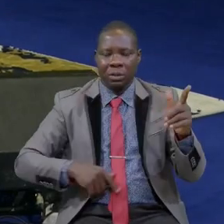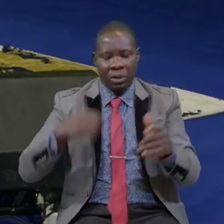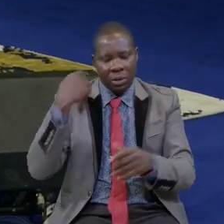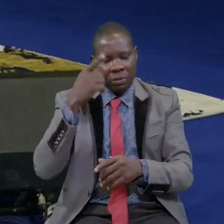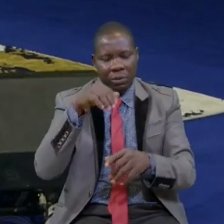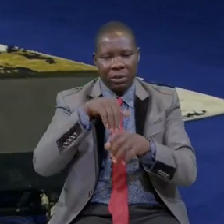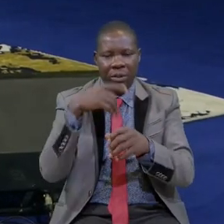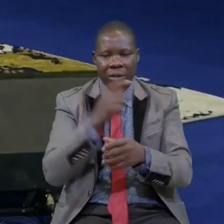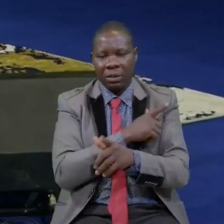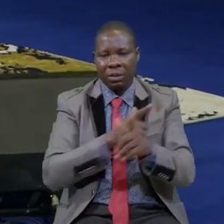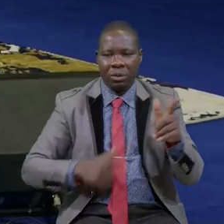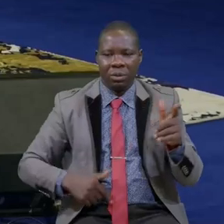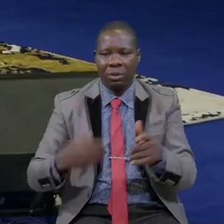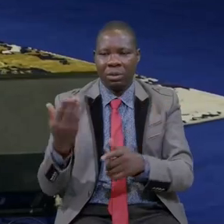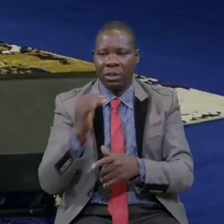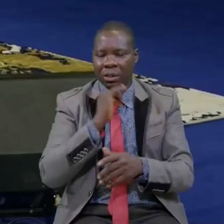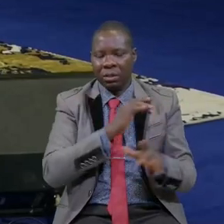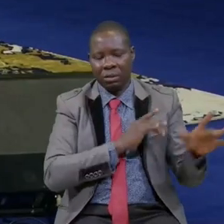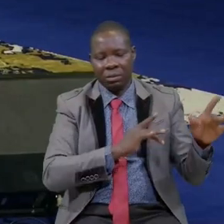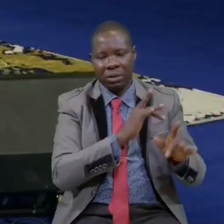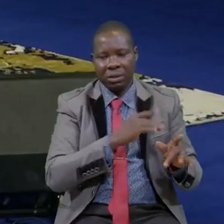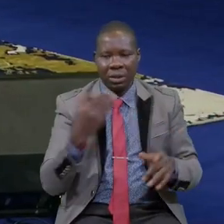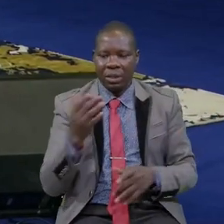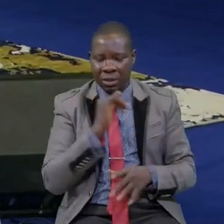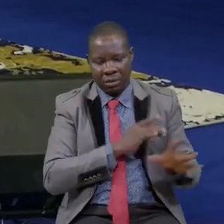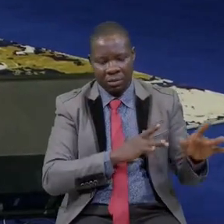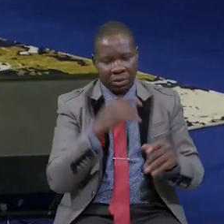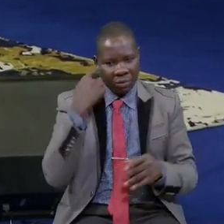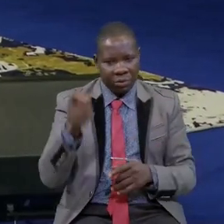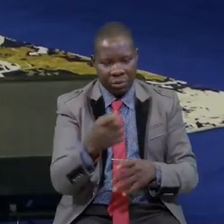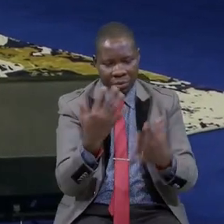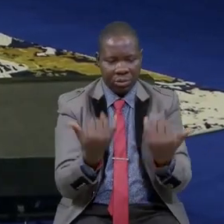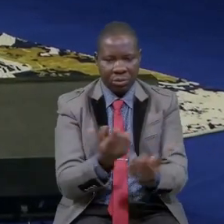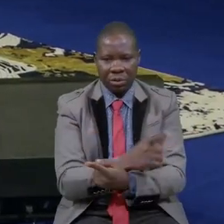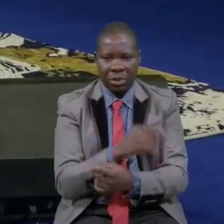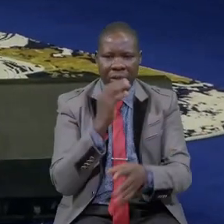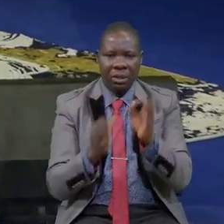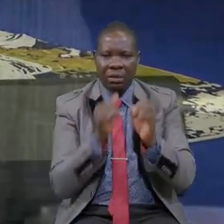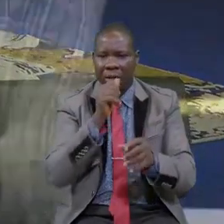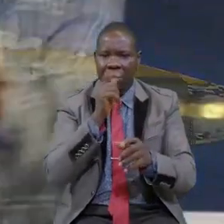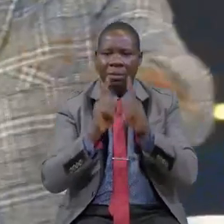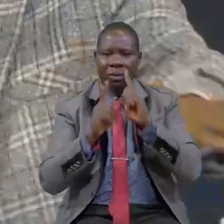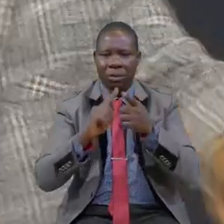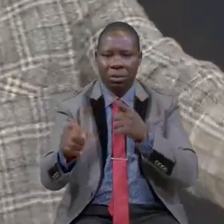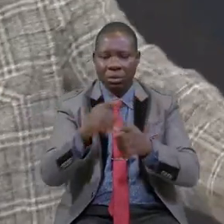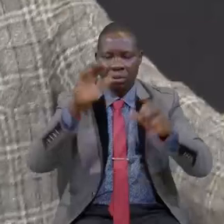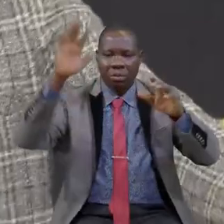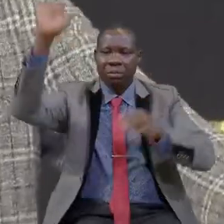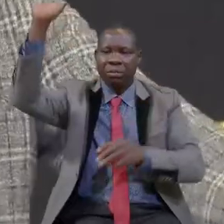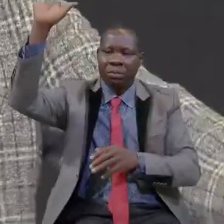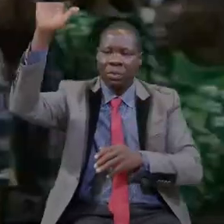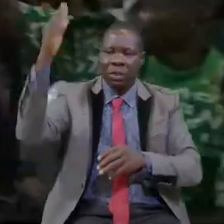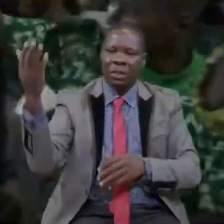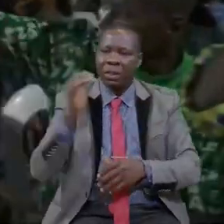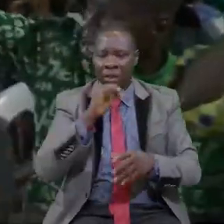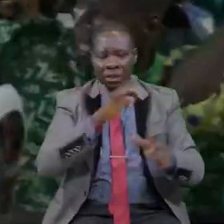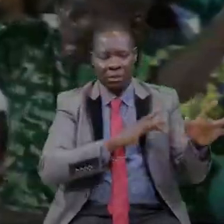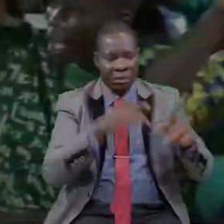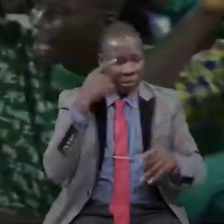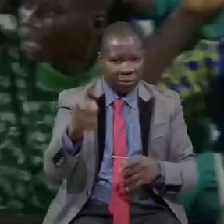Verset 7. Il y a la miséricorde pour toi ce soir. Israël, mets ton espoir en l'Éternel. Si je parle de toi, lève la main. Il y a la miséricorde pour